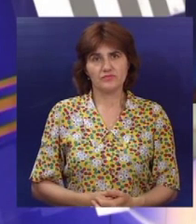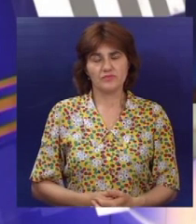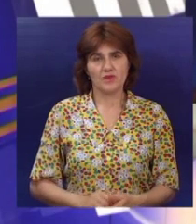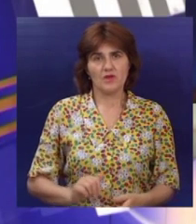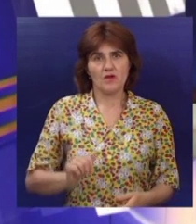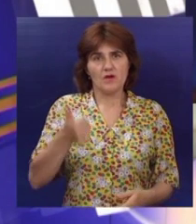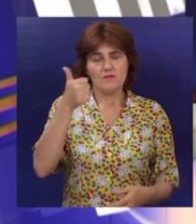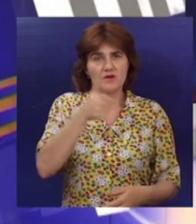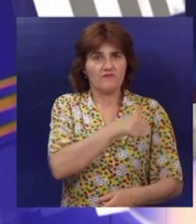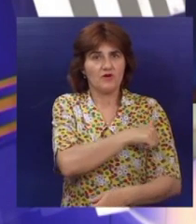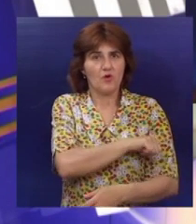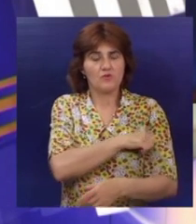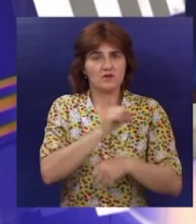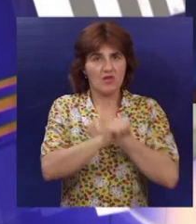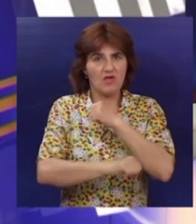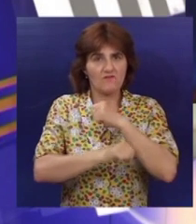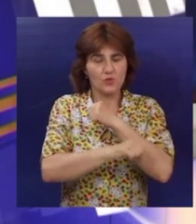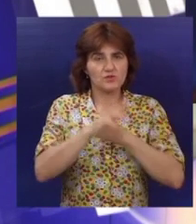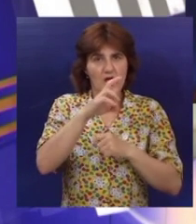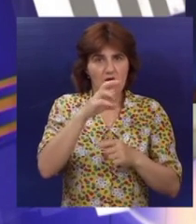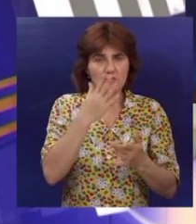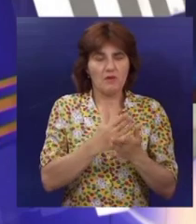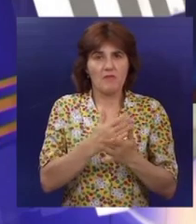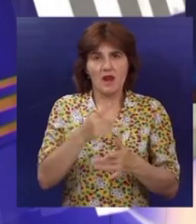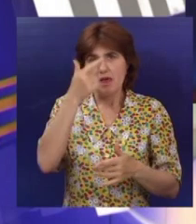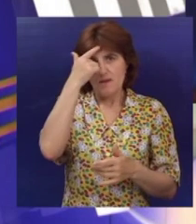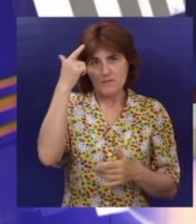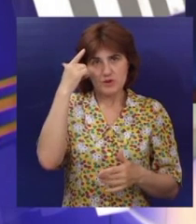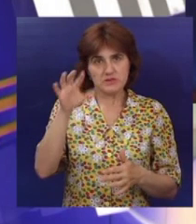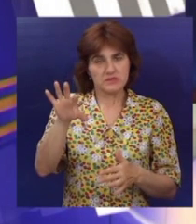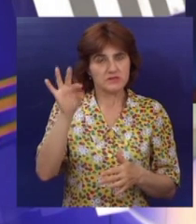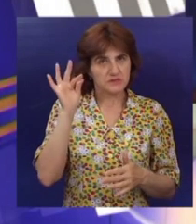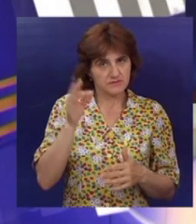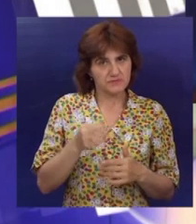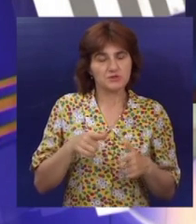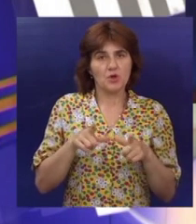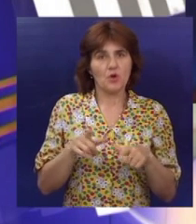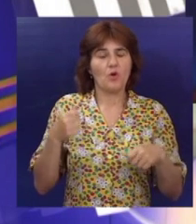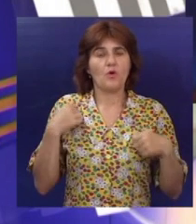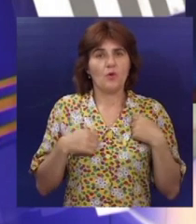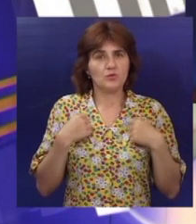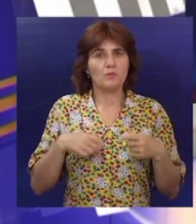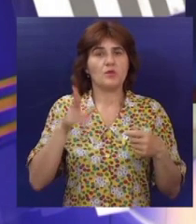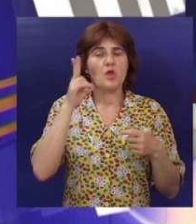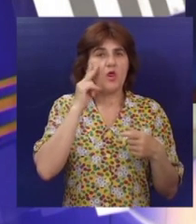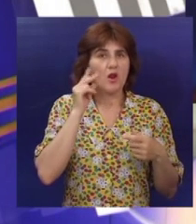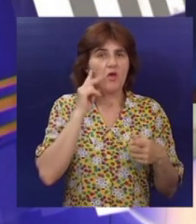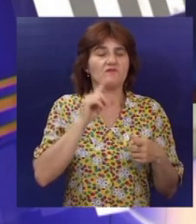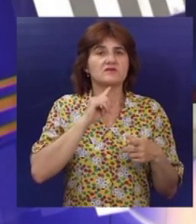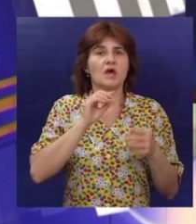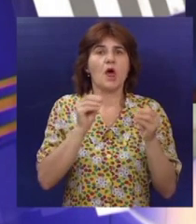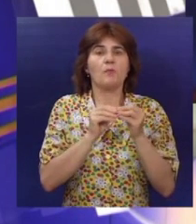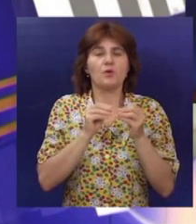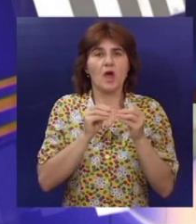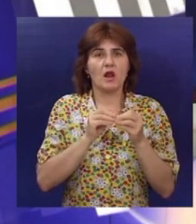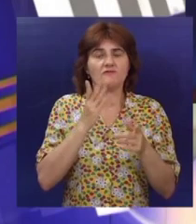Kandidati za prvu godinu akademskih studija na Ekonomskom fakultetu polagali su u ponedeljak prijemni ispit. U Subotici, Novom Sadu i